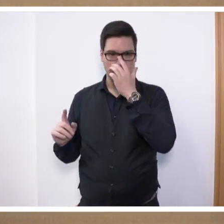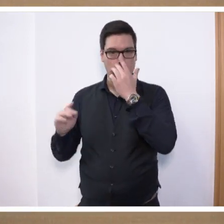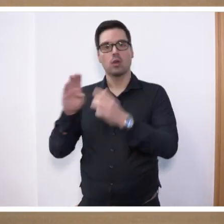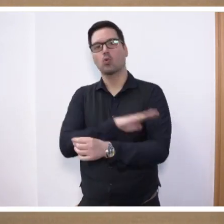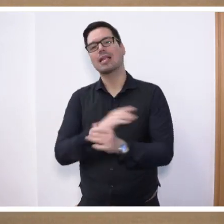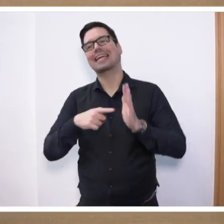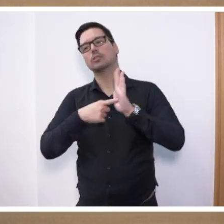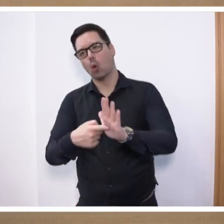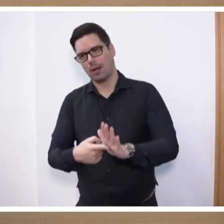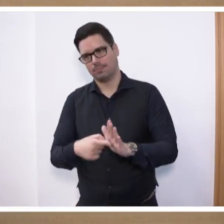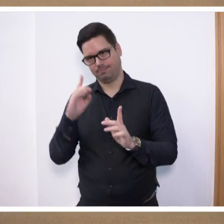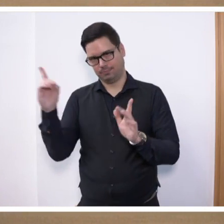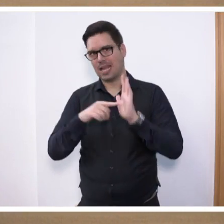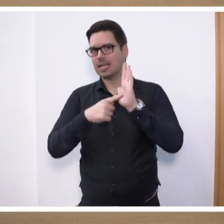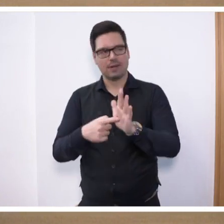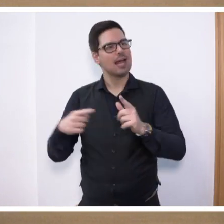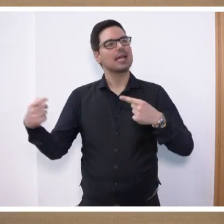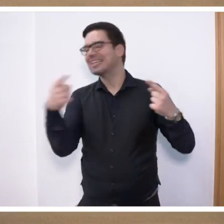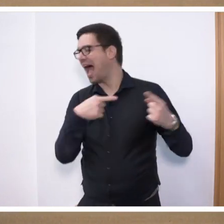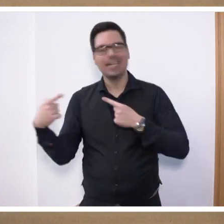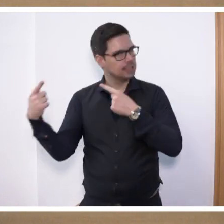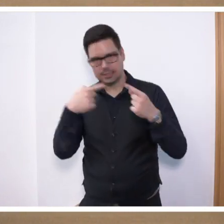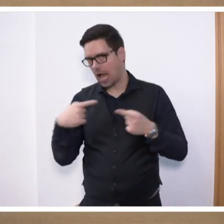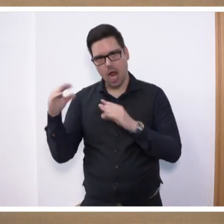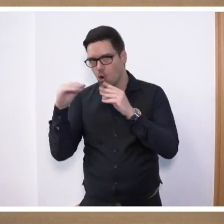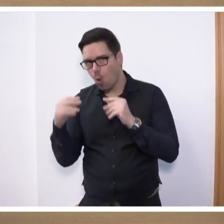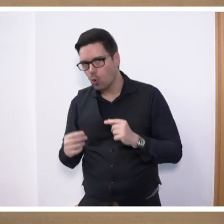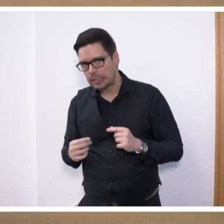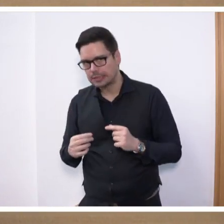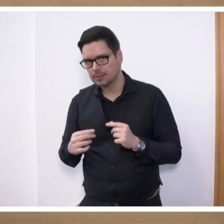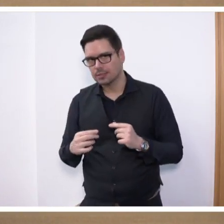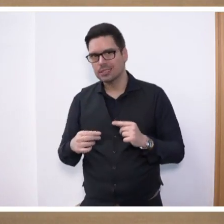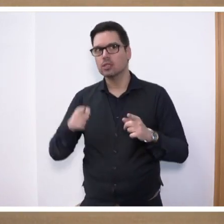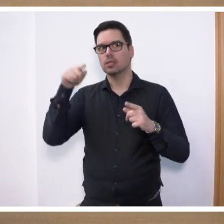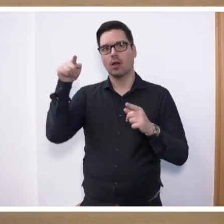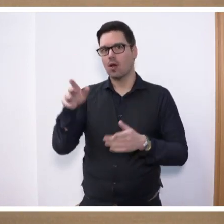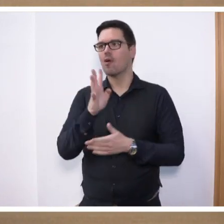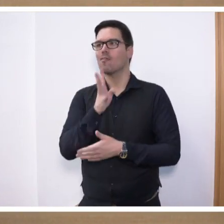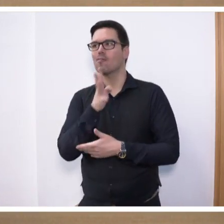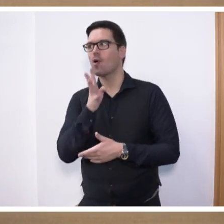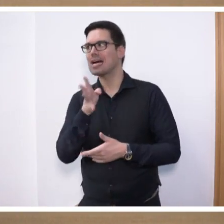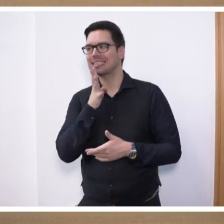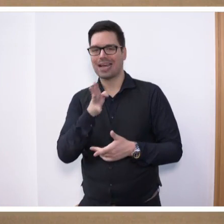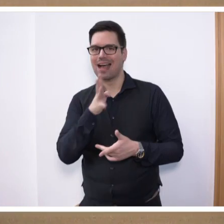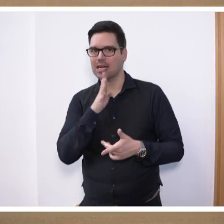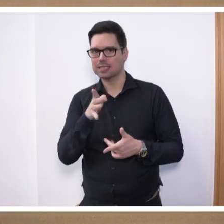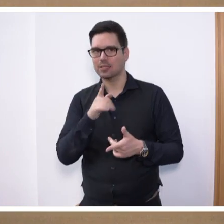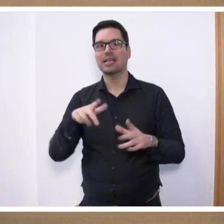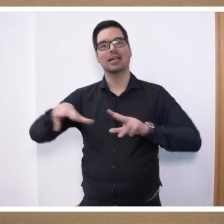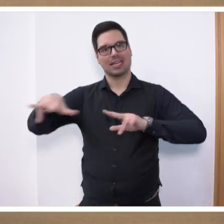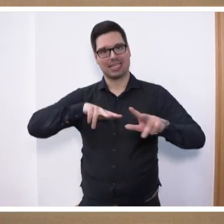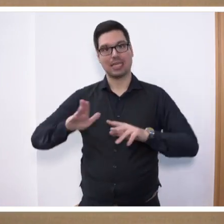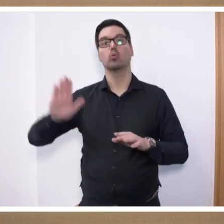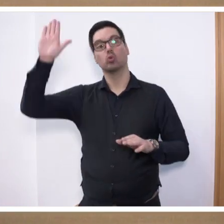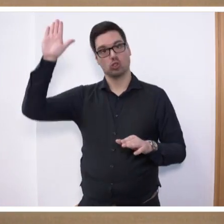dass wir hier keinen Dialog zwischen Rednerpult und auch der Regierungsbank führen. Und wenn die Regierung sich zu